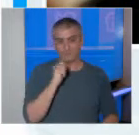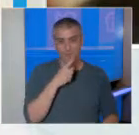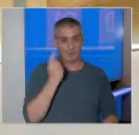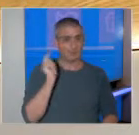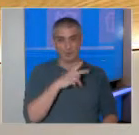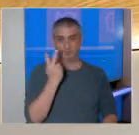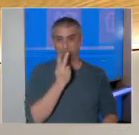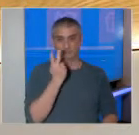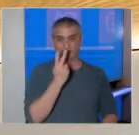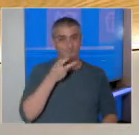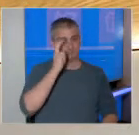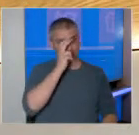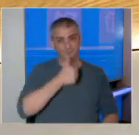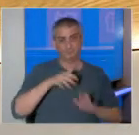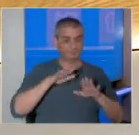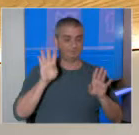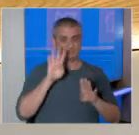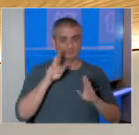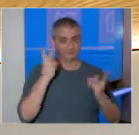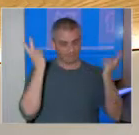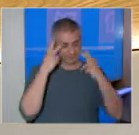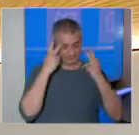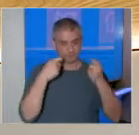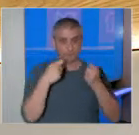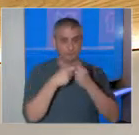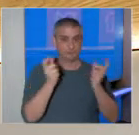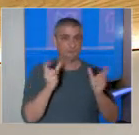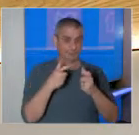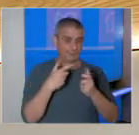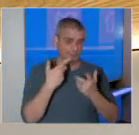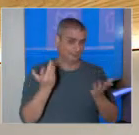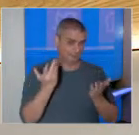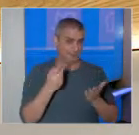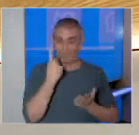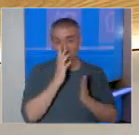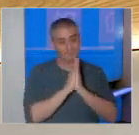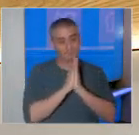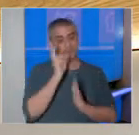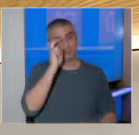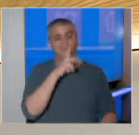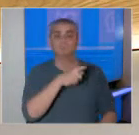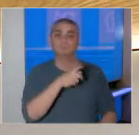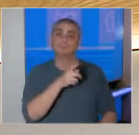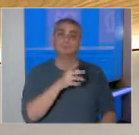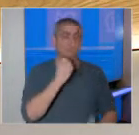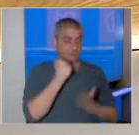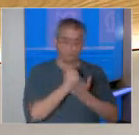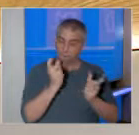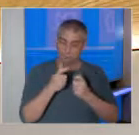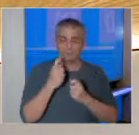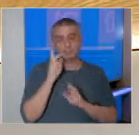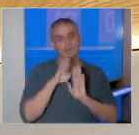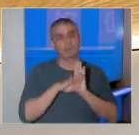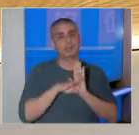שהגיעו השניים, בני גנץ וראש הממשלה נתניהו, להסכמות בנוגע לסגר, אחת מהבקשות של גנץ היה שאם מאשרים את הסגר,